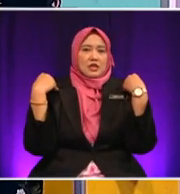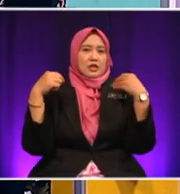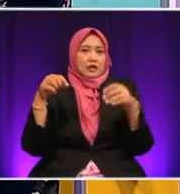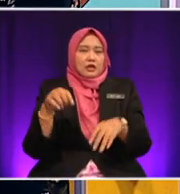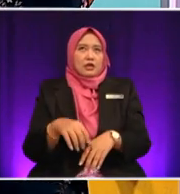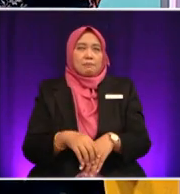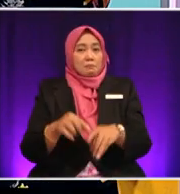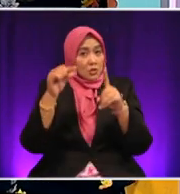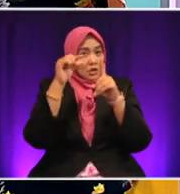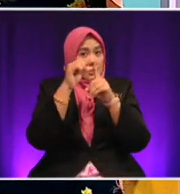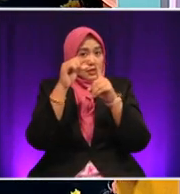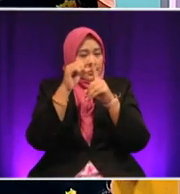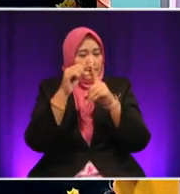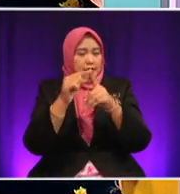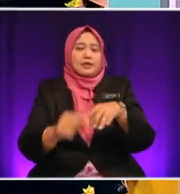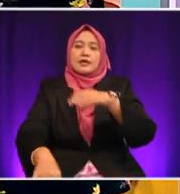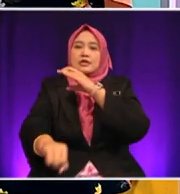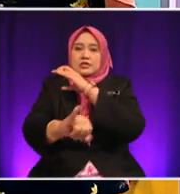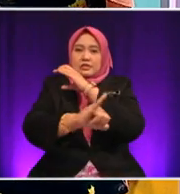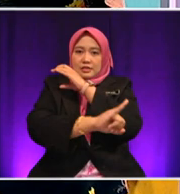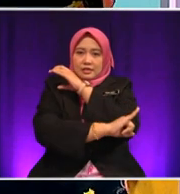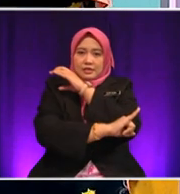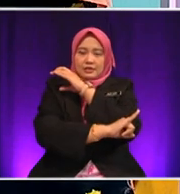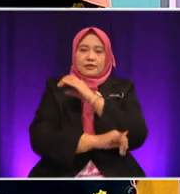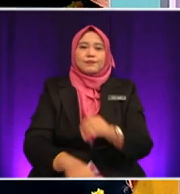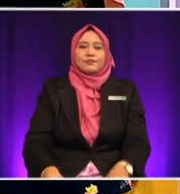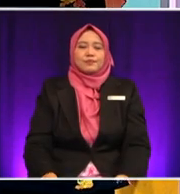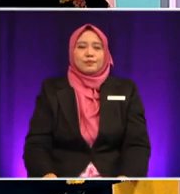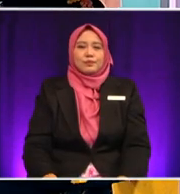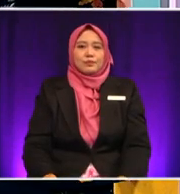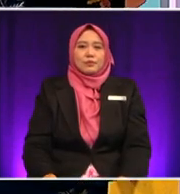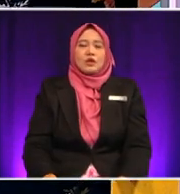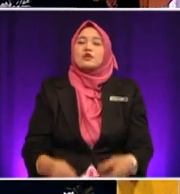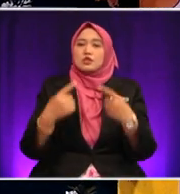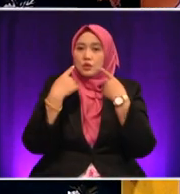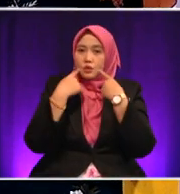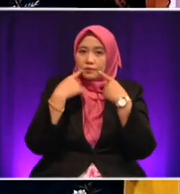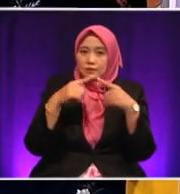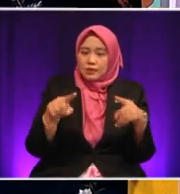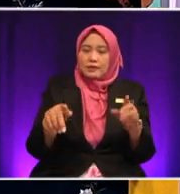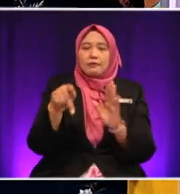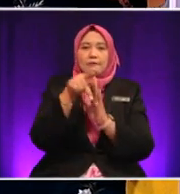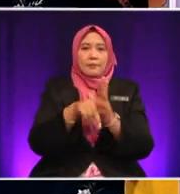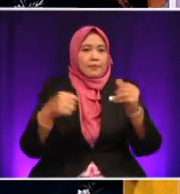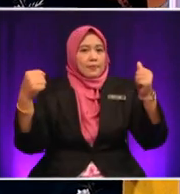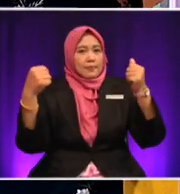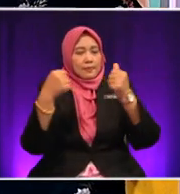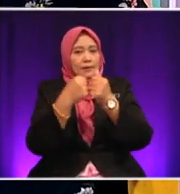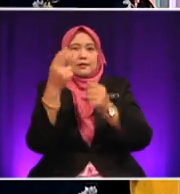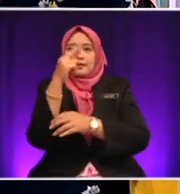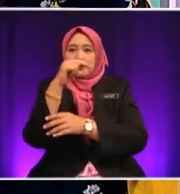gambar-gambar itu nah jadi jawabannya pelanggaran hak cipta Oke